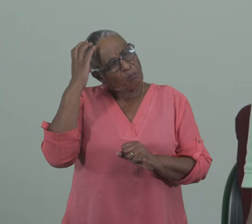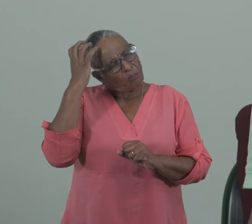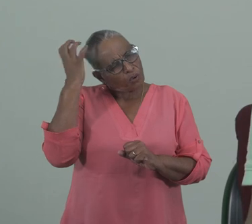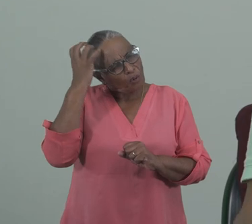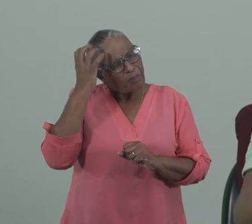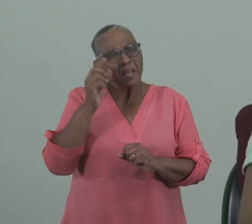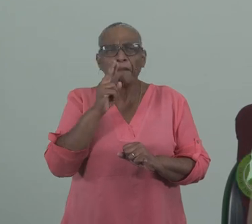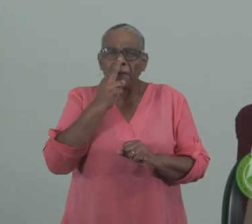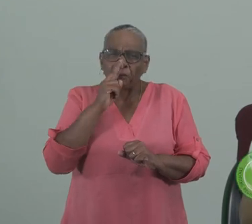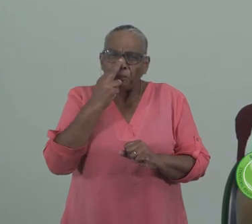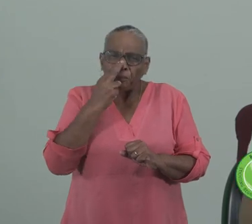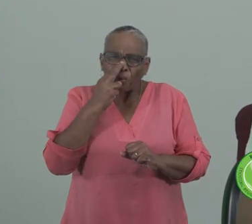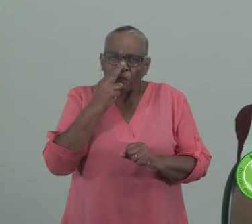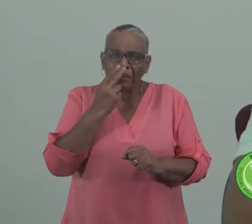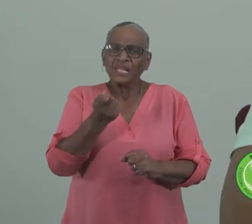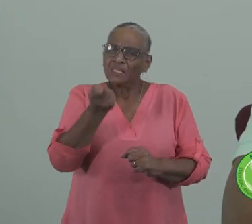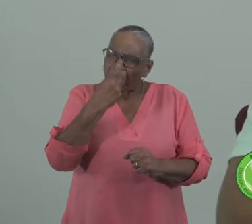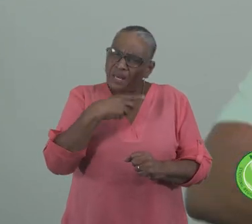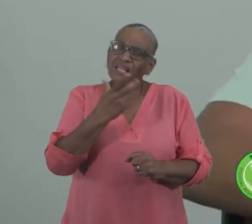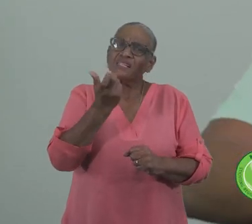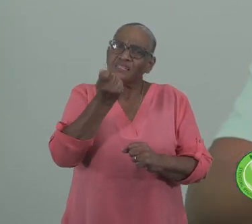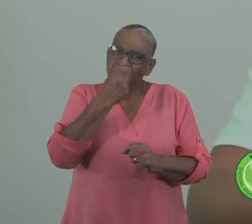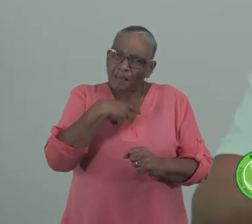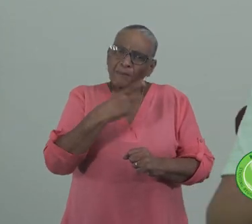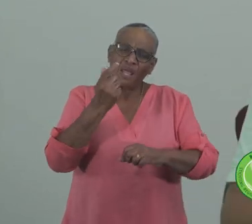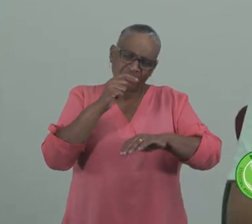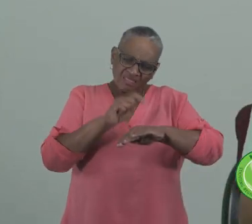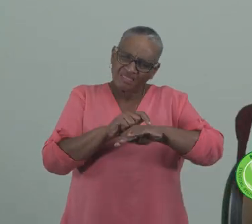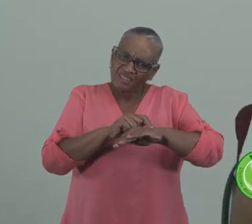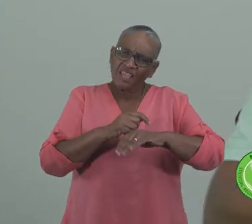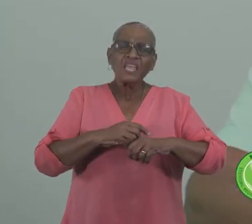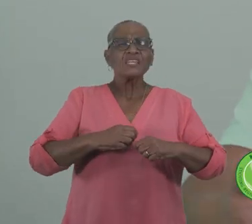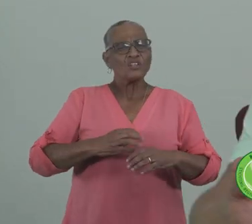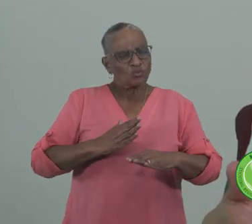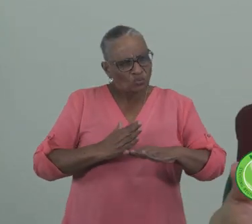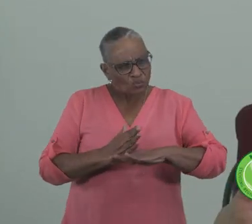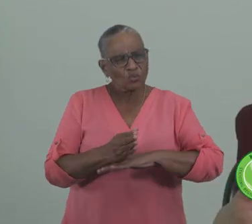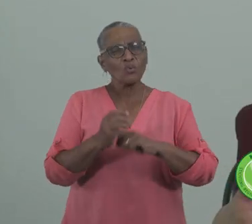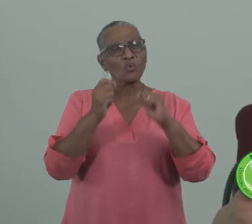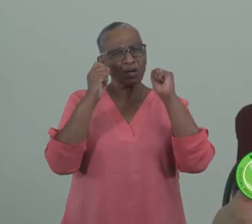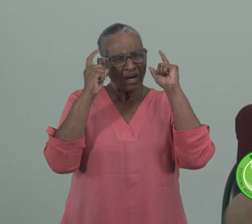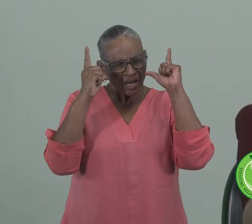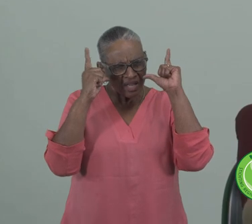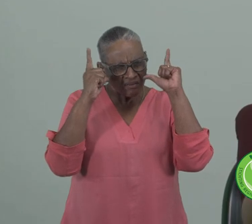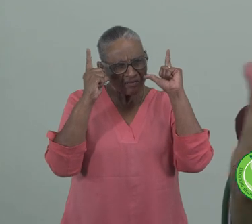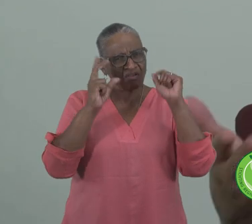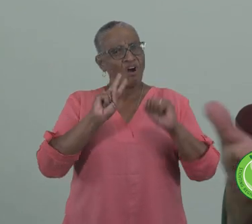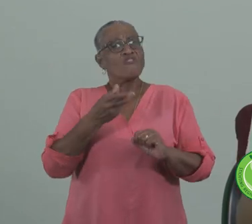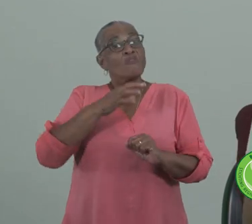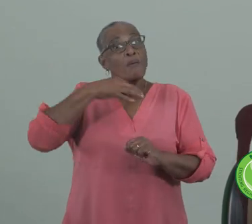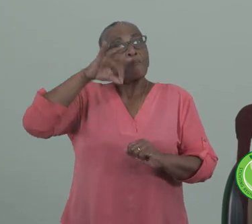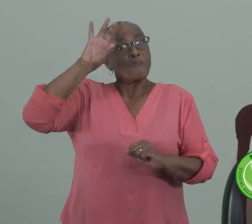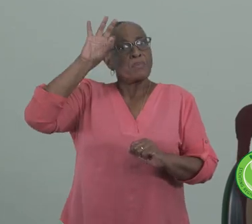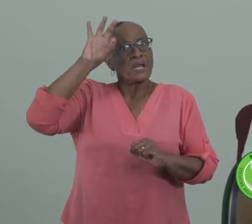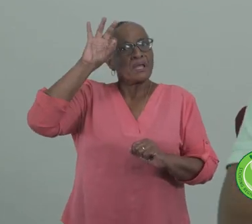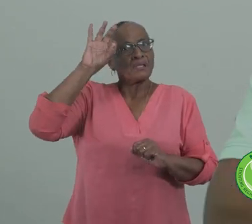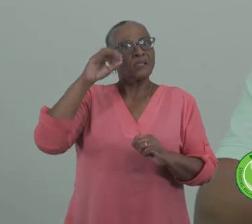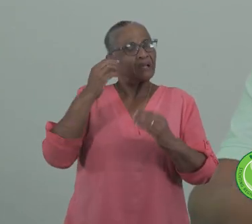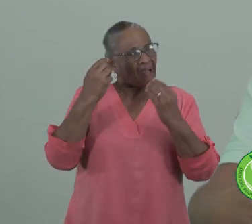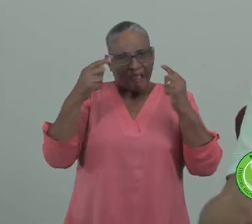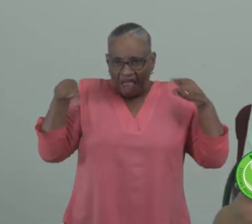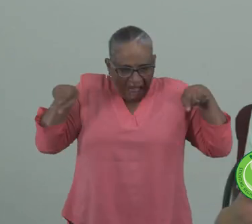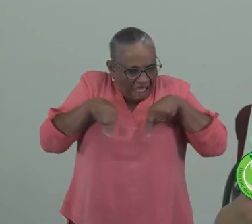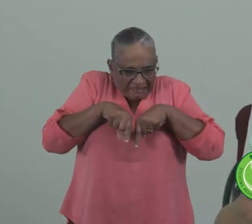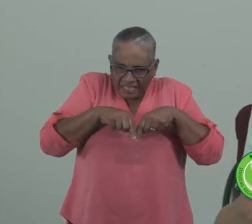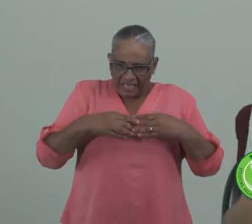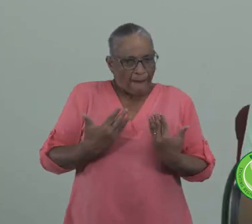een beetje moeite. Je tek adres je dringing en je zorgt dat je dringing op tijd. En dat oh, je hebt je lip moro langer. Of beter nog, dat je lip